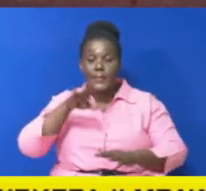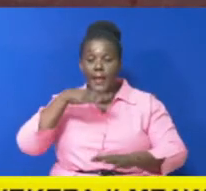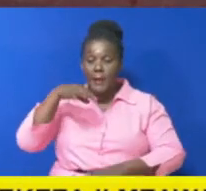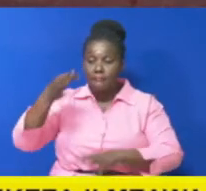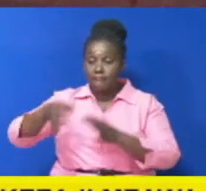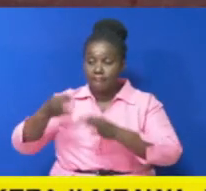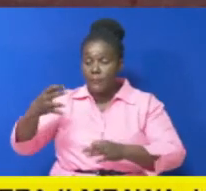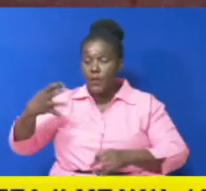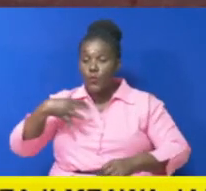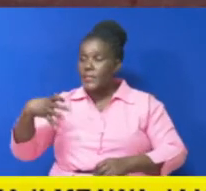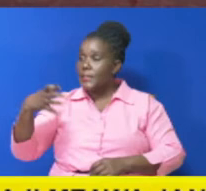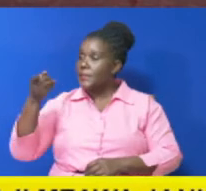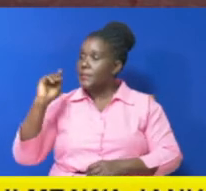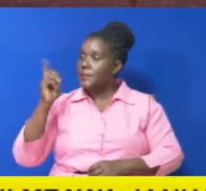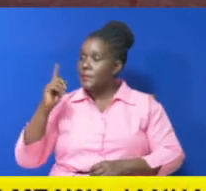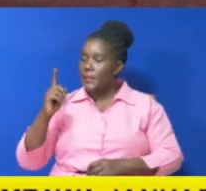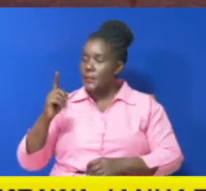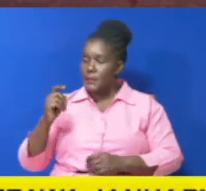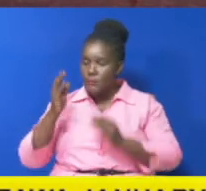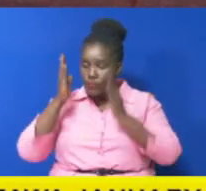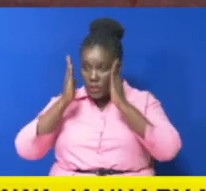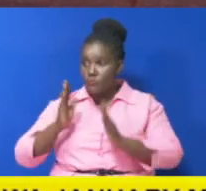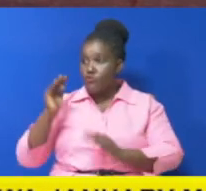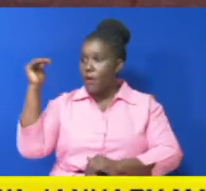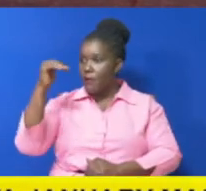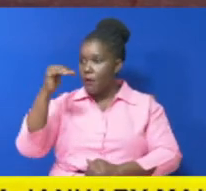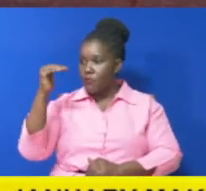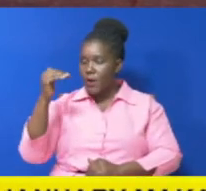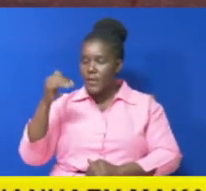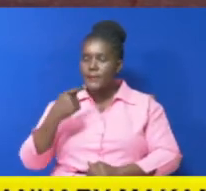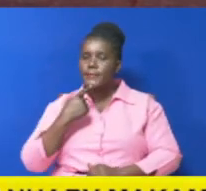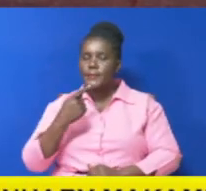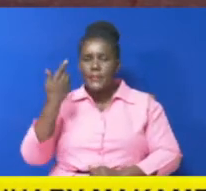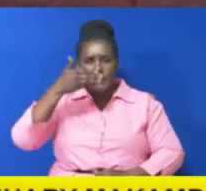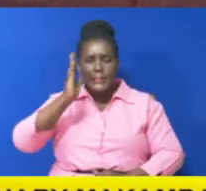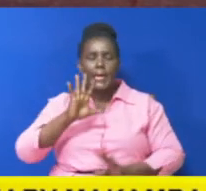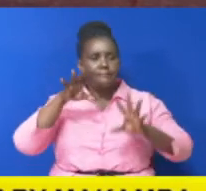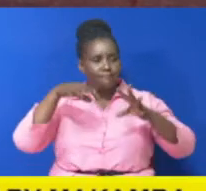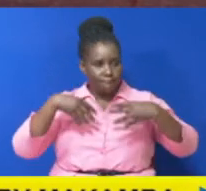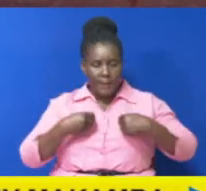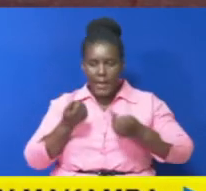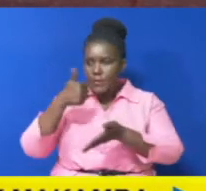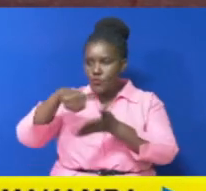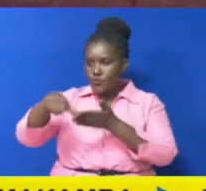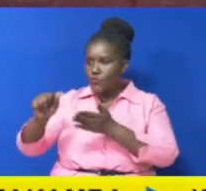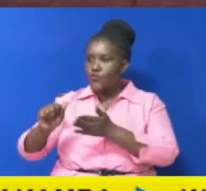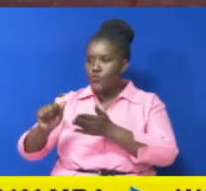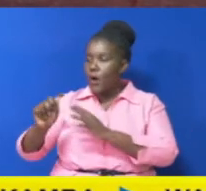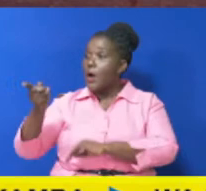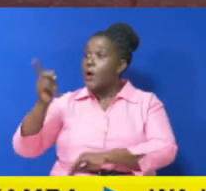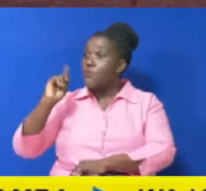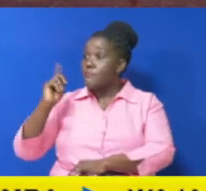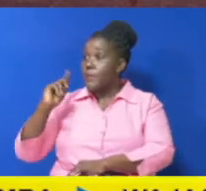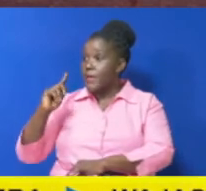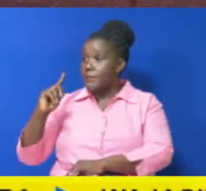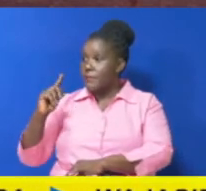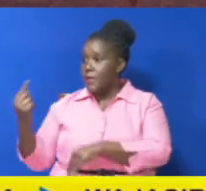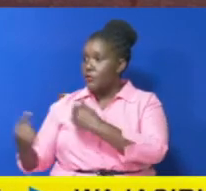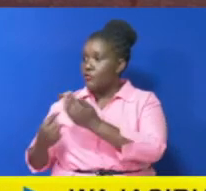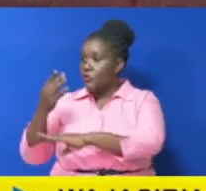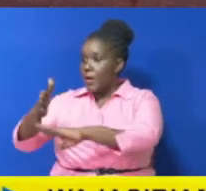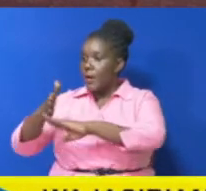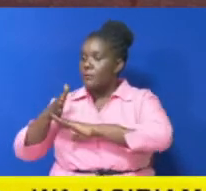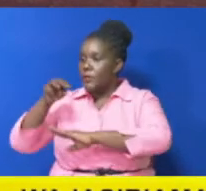wa nishati Januari Makamba amesema serikali imeridhia kununua mradi wa kuzalisha umeme wa maji wa kampuni